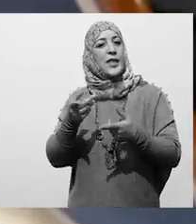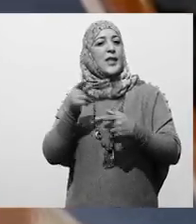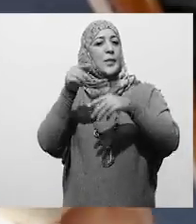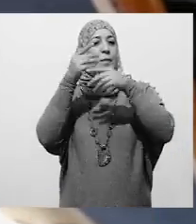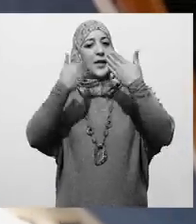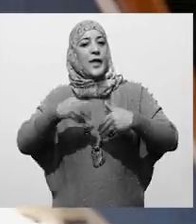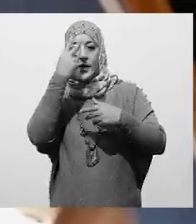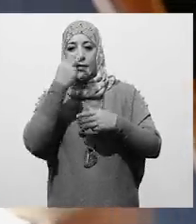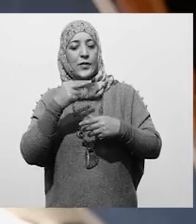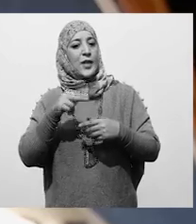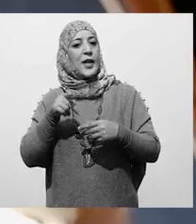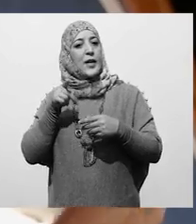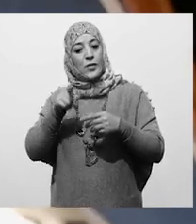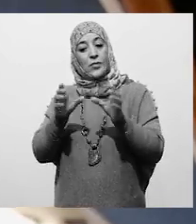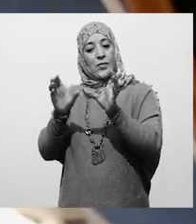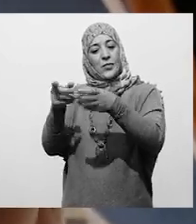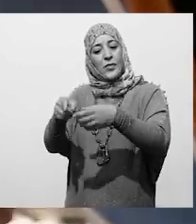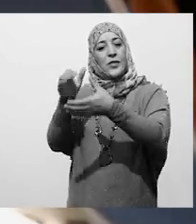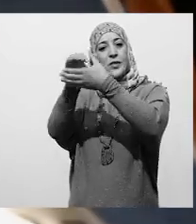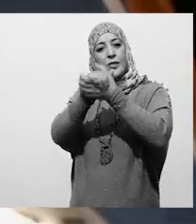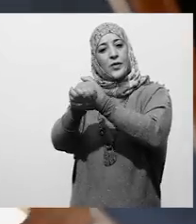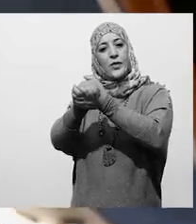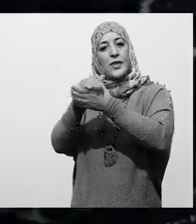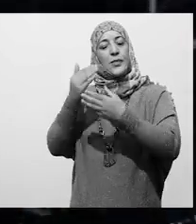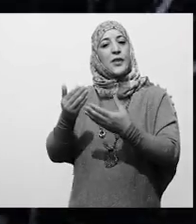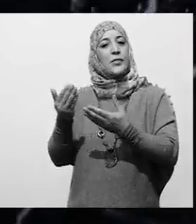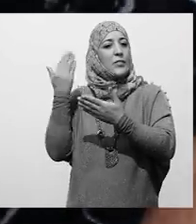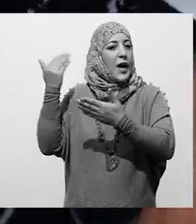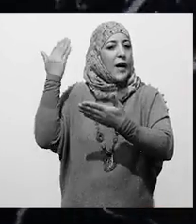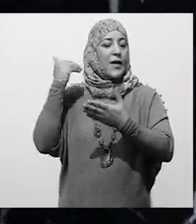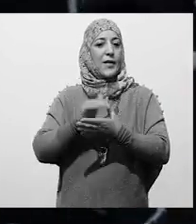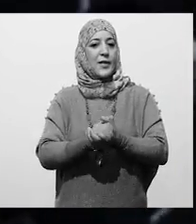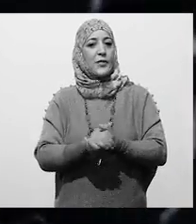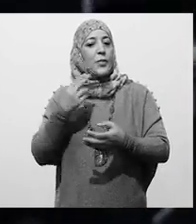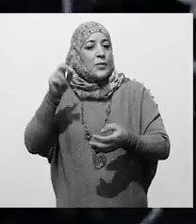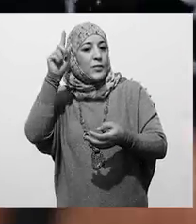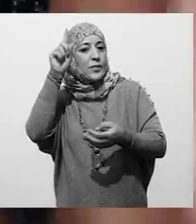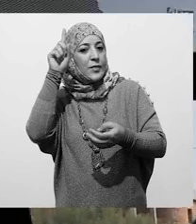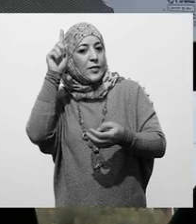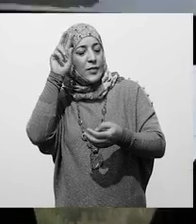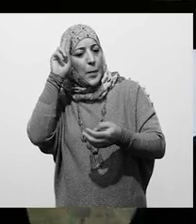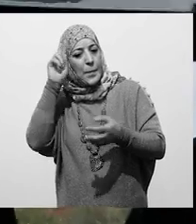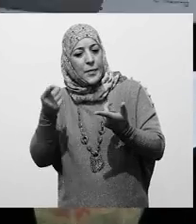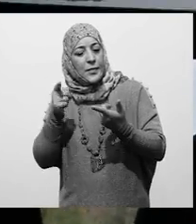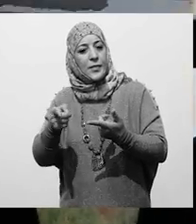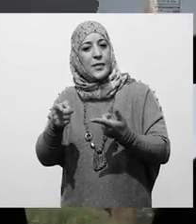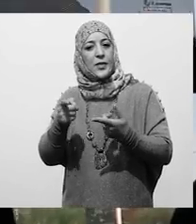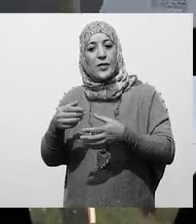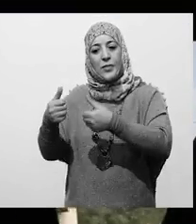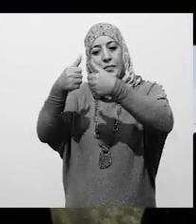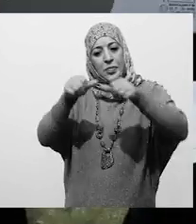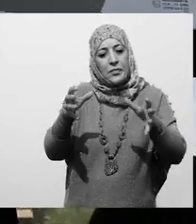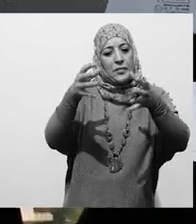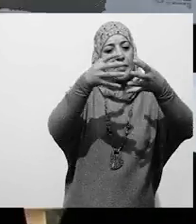un handicap visuel, ce sont des amis de cette personne. Parce qu'ils ont resté